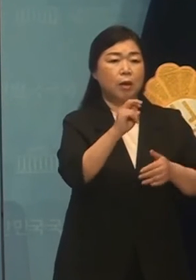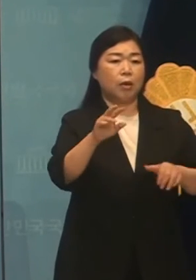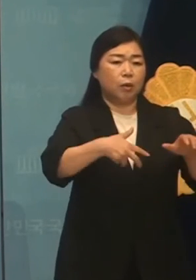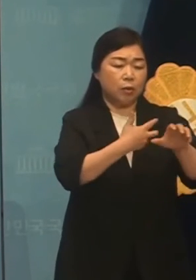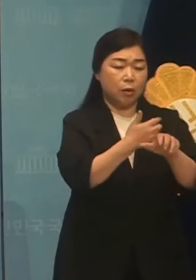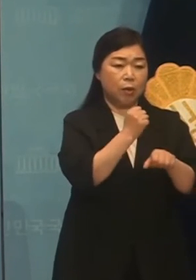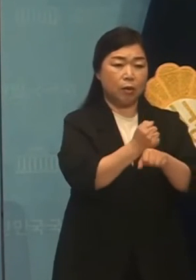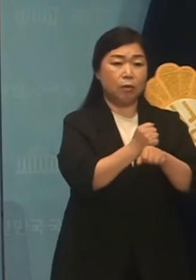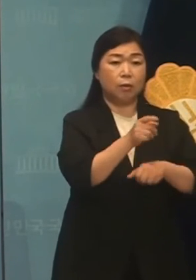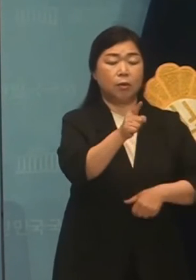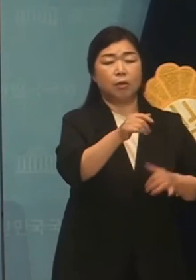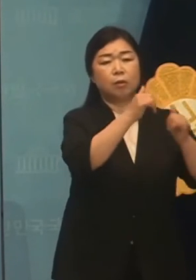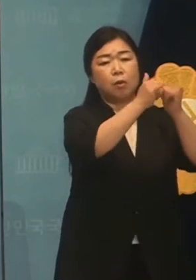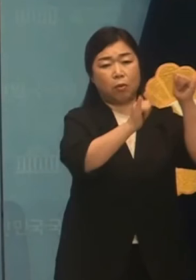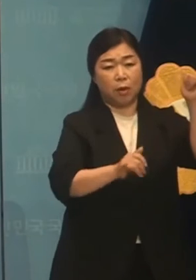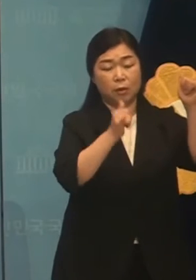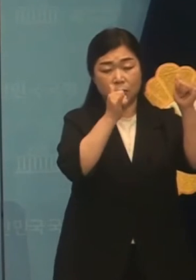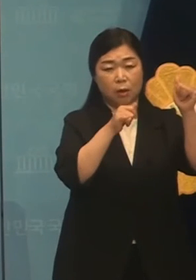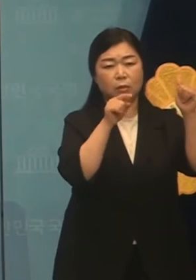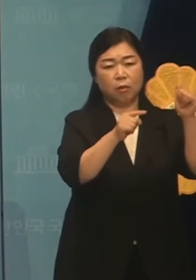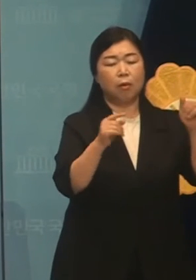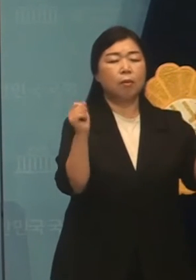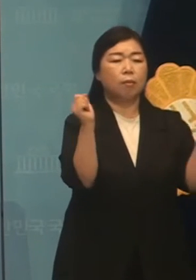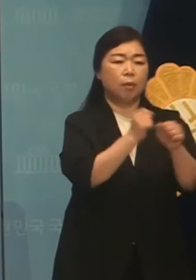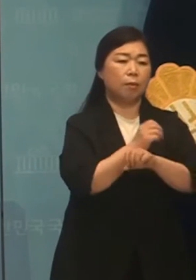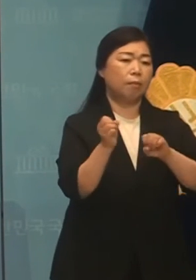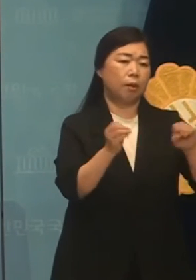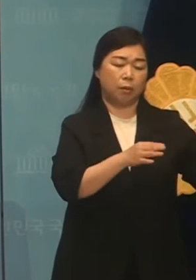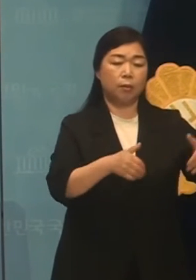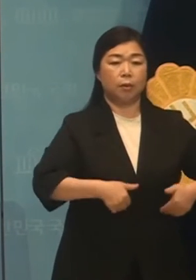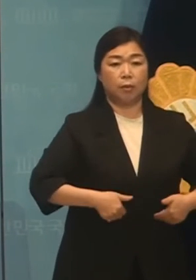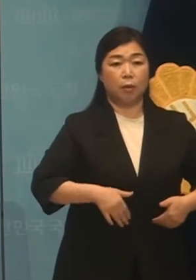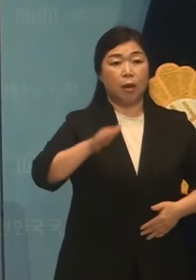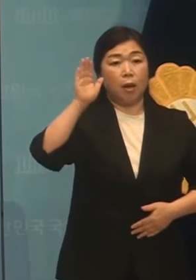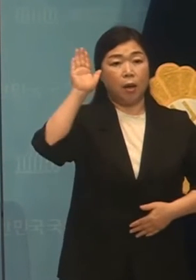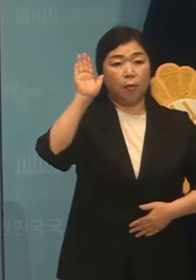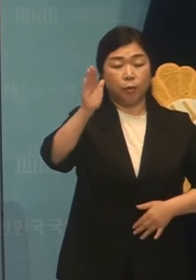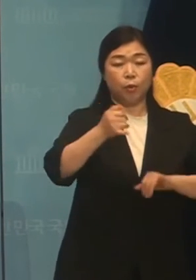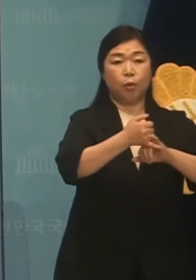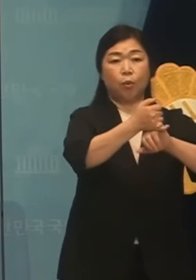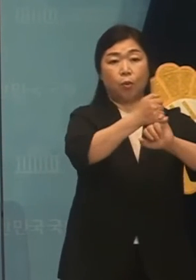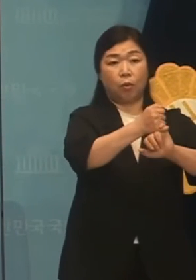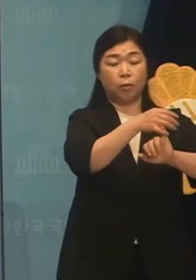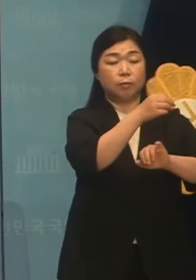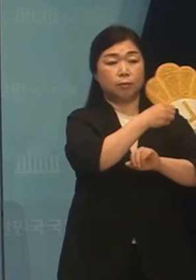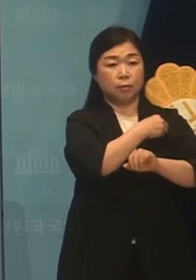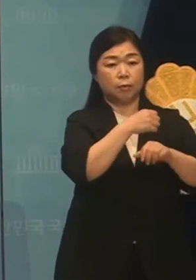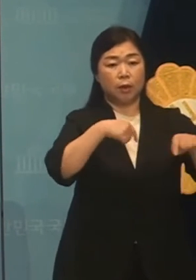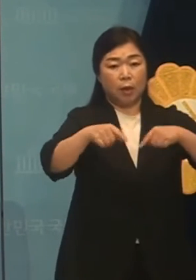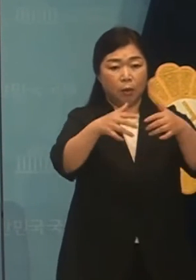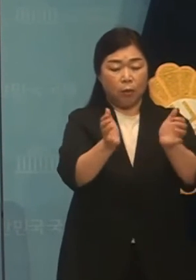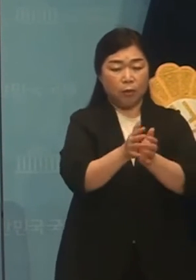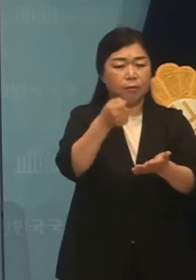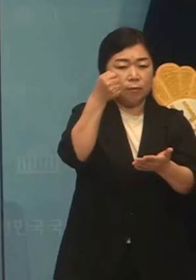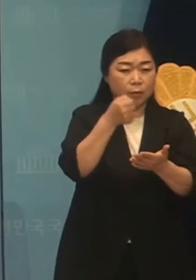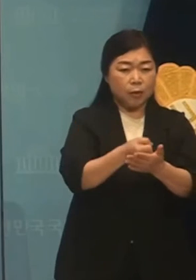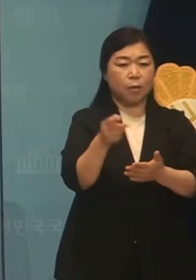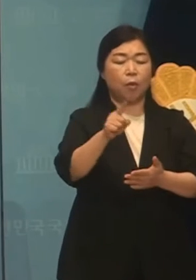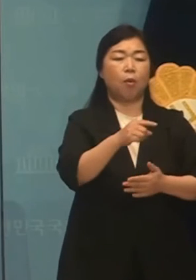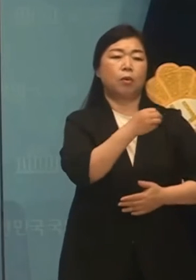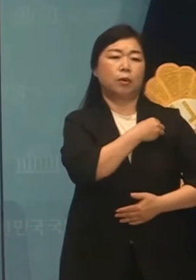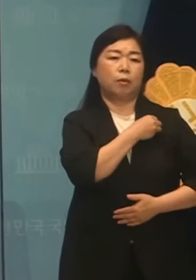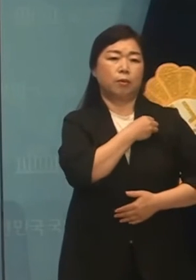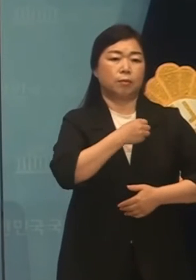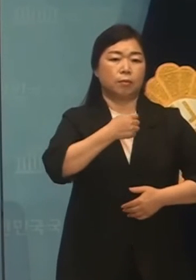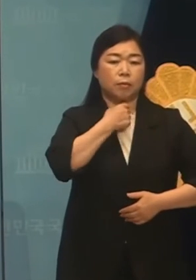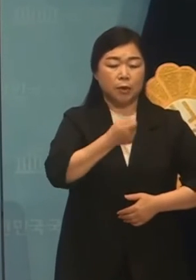이제 이러한 역사는 허물어뜨려야 됩니다. 앞으로 반드시 당의 의사결정에는 당원의